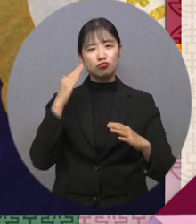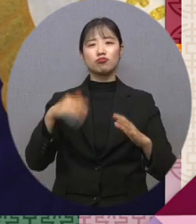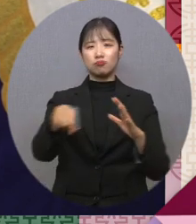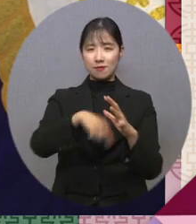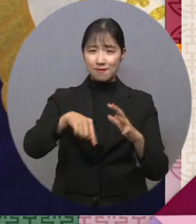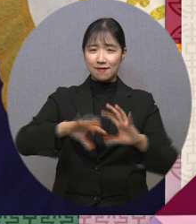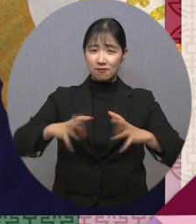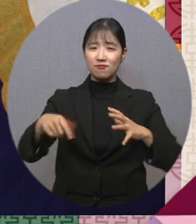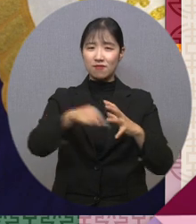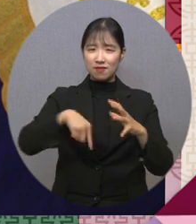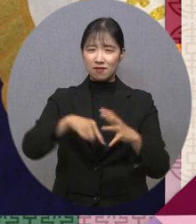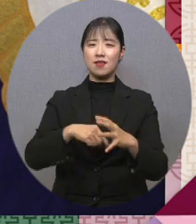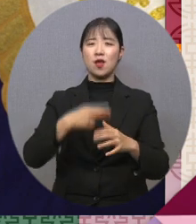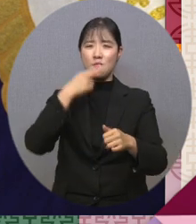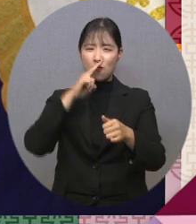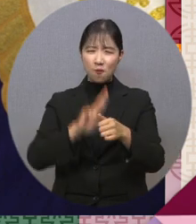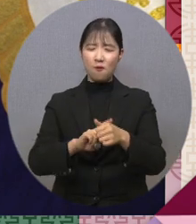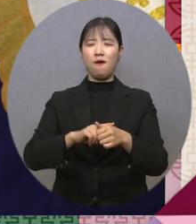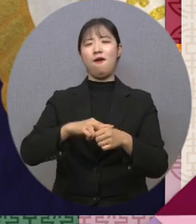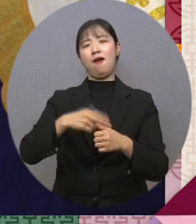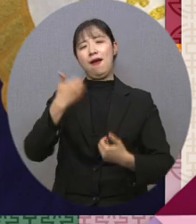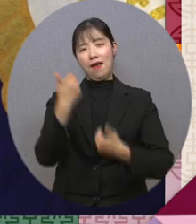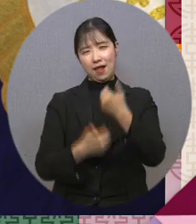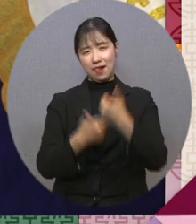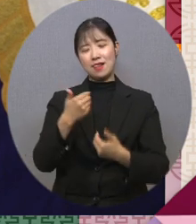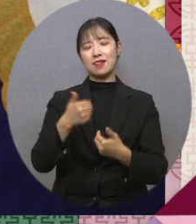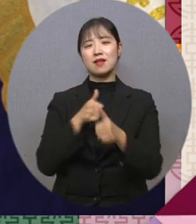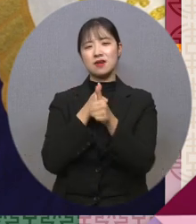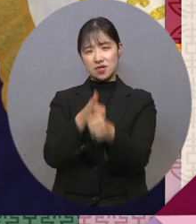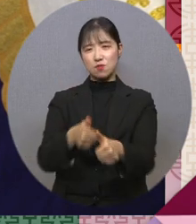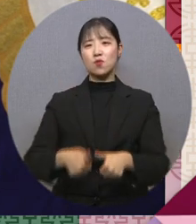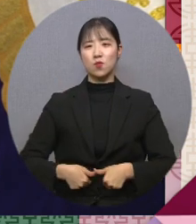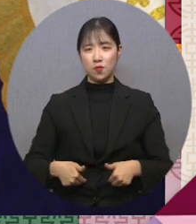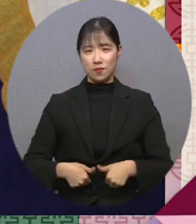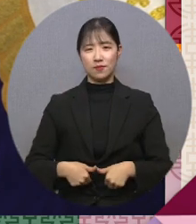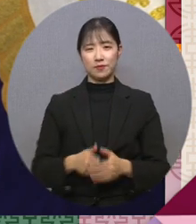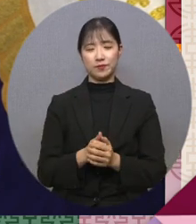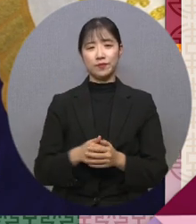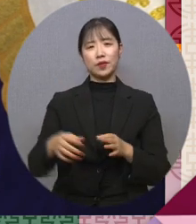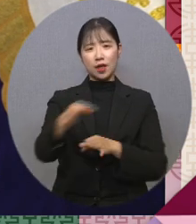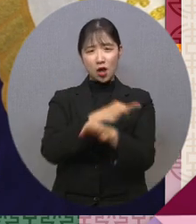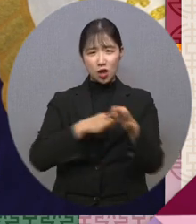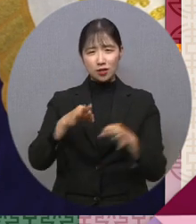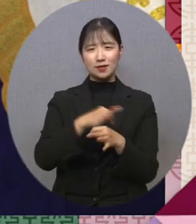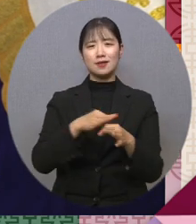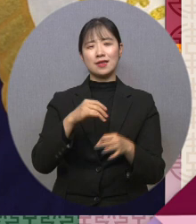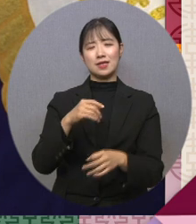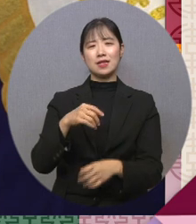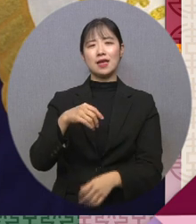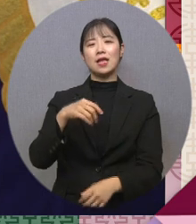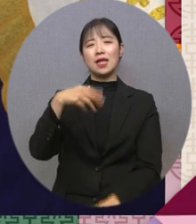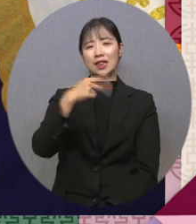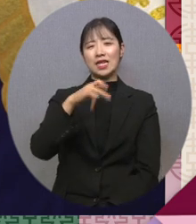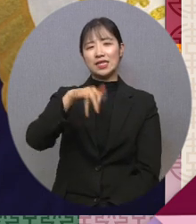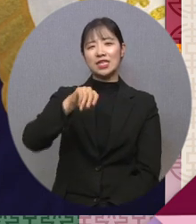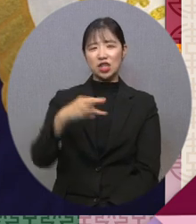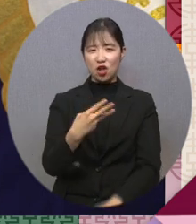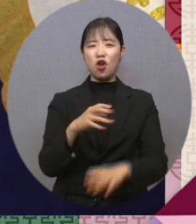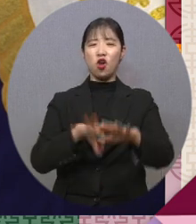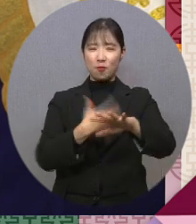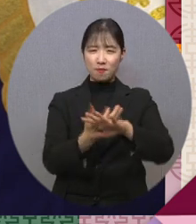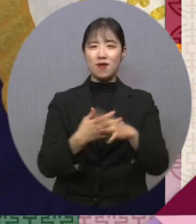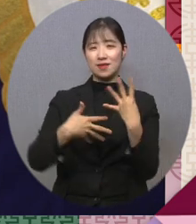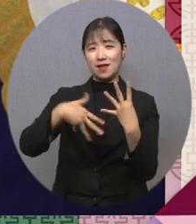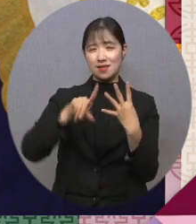도전과 갈등을 극복해 내어야 합니다. 경제는 디지털 혁명과 4차 산업혁명 시대에